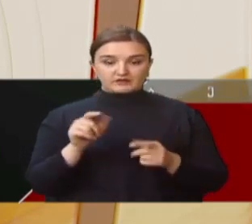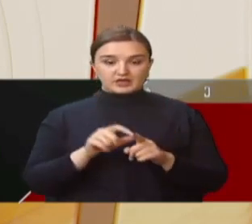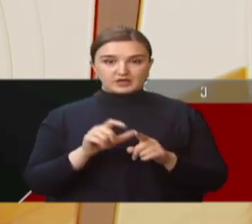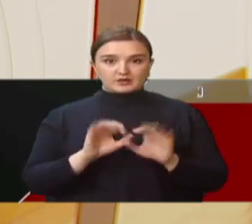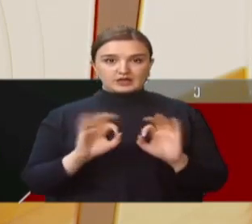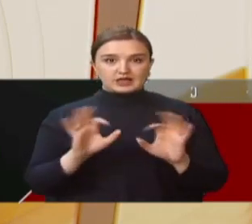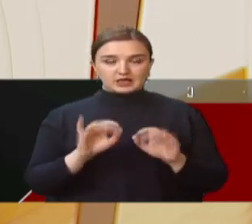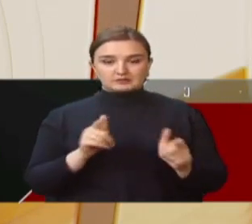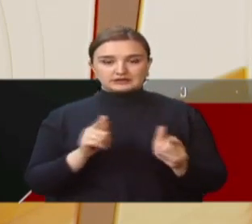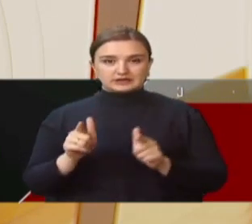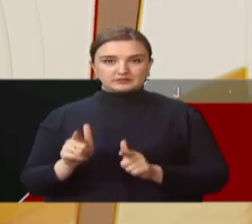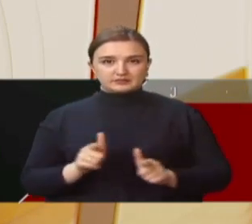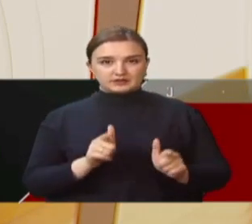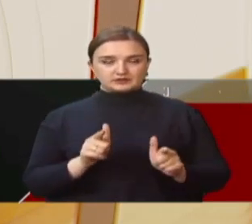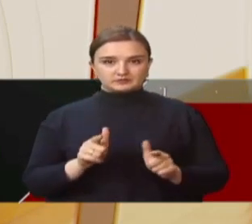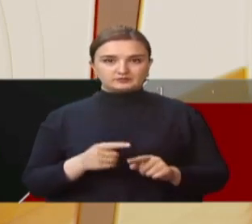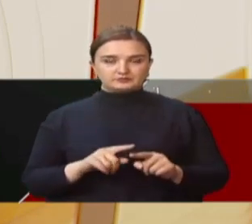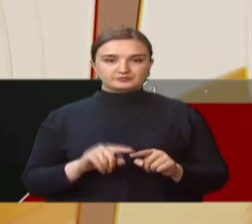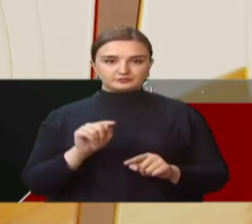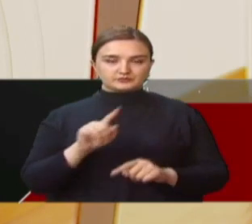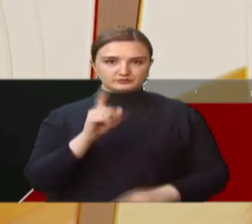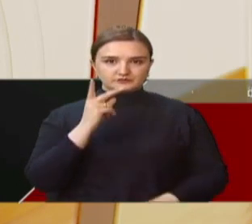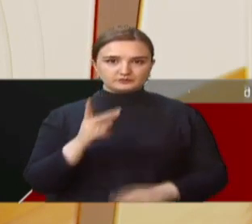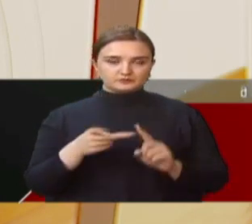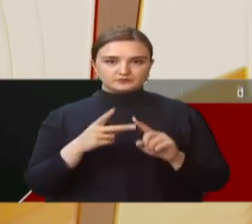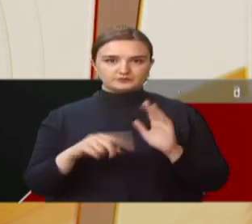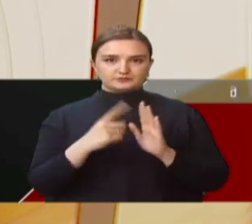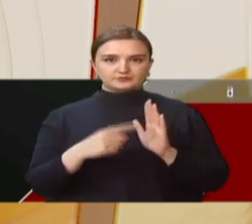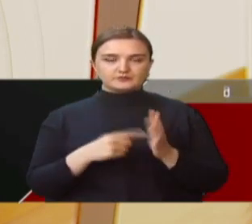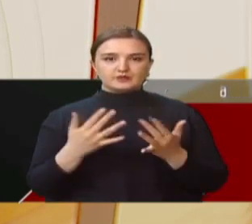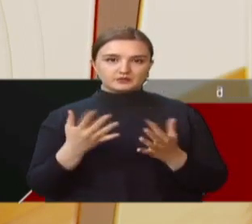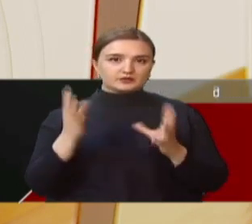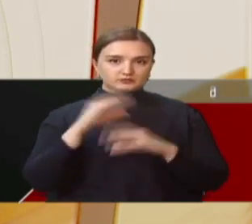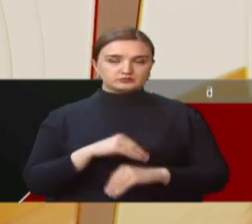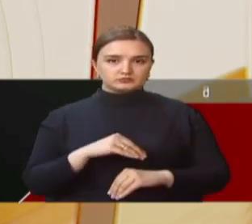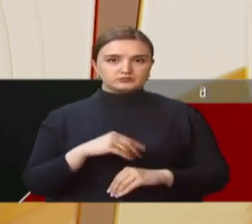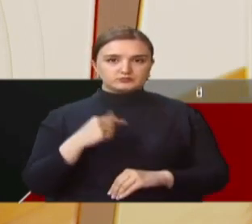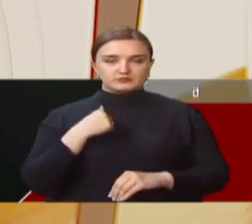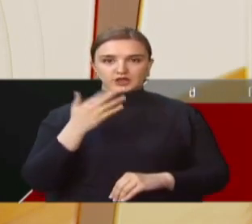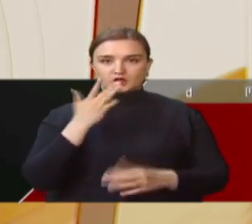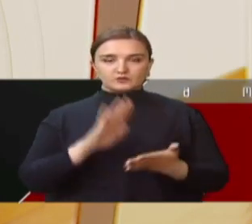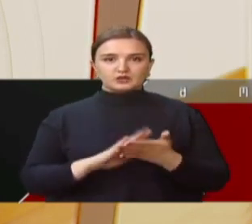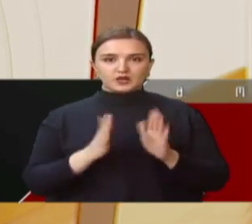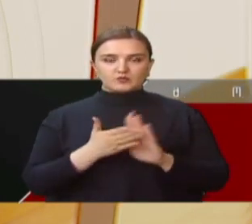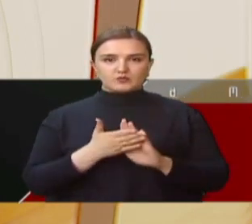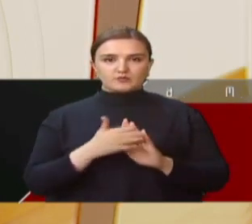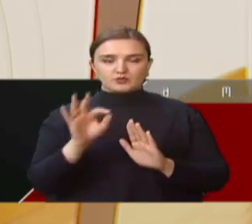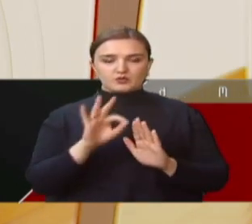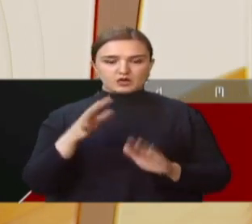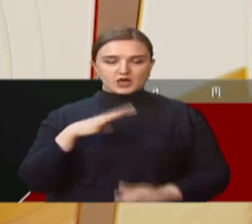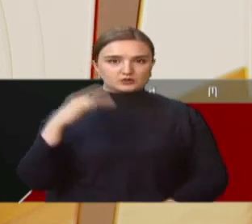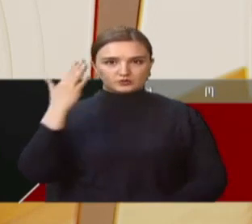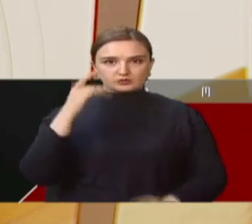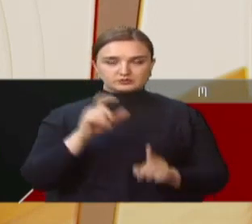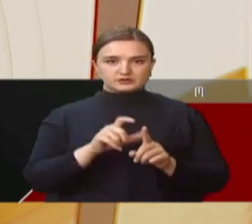იმუქრებიან, ის რომ ემზადებიან რევანშისთვის, ამის ნიშნებს ხედავ. მეორე საკითხი რამდენად გაუვათ. Მაგრამ მე ეროვნული თანხმობის ნიშნებს ქართული